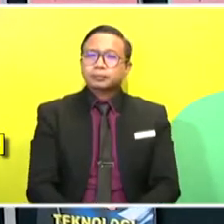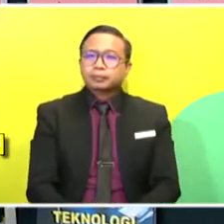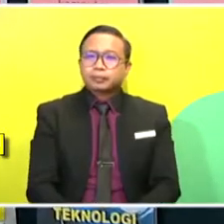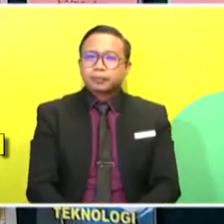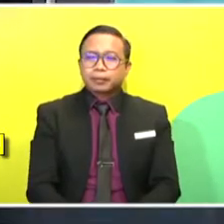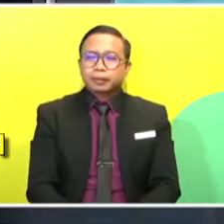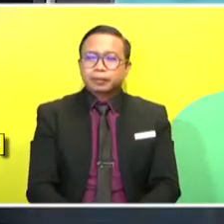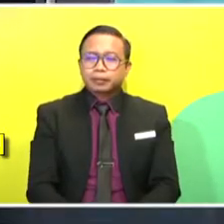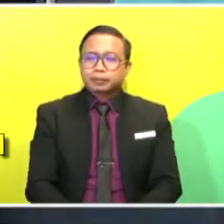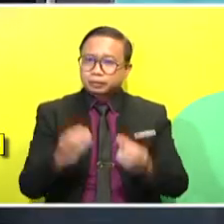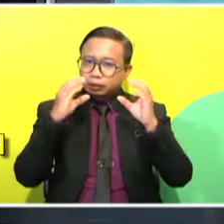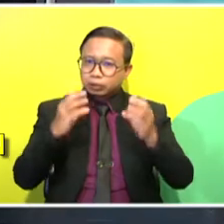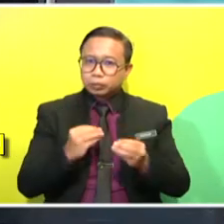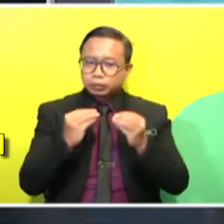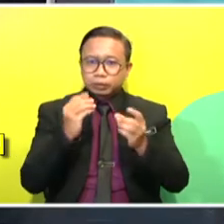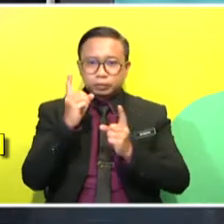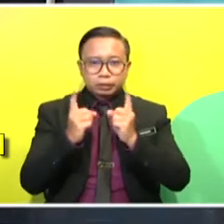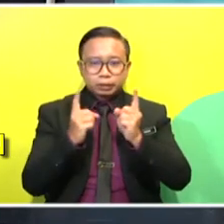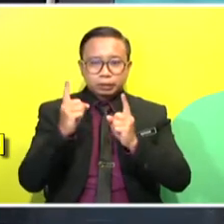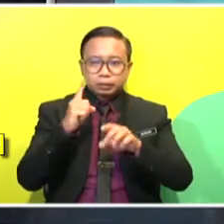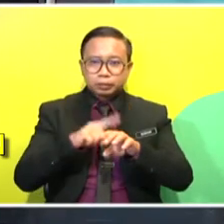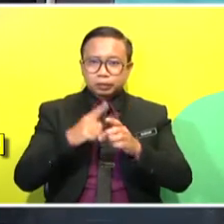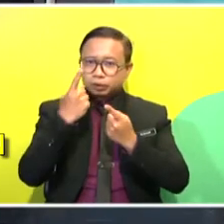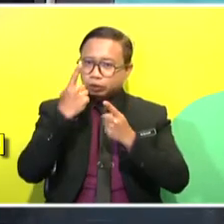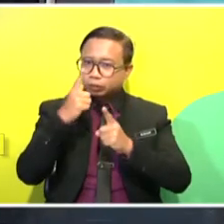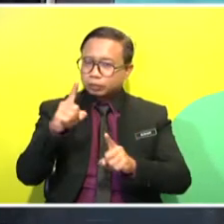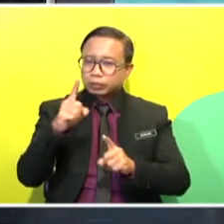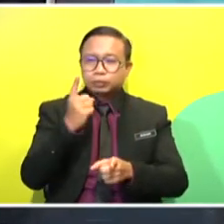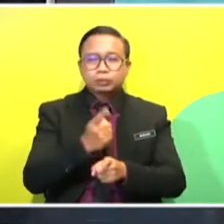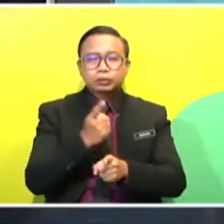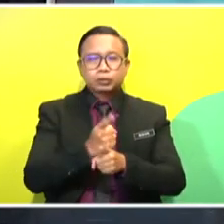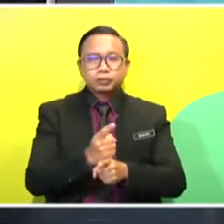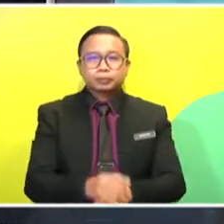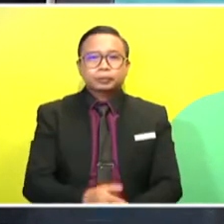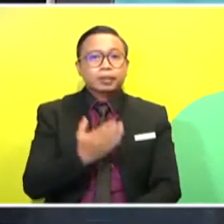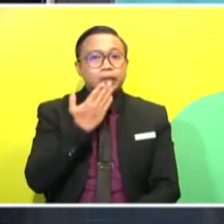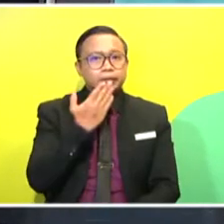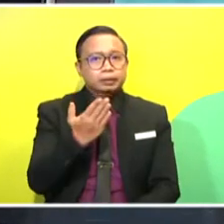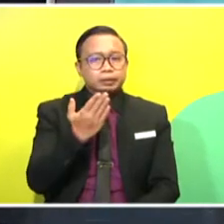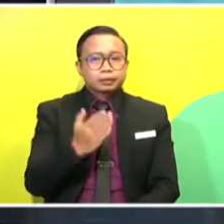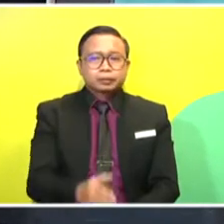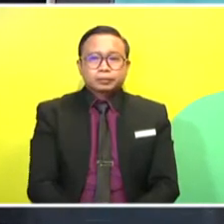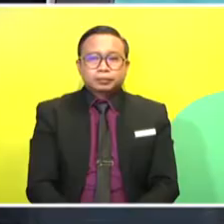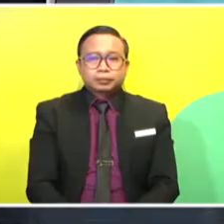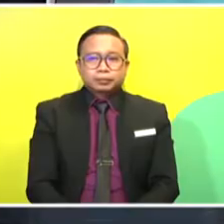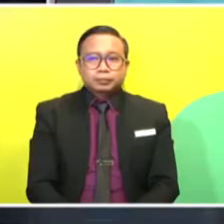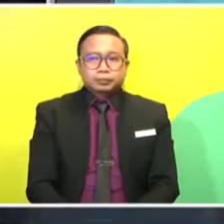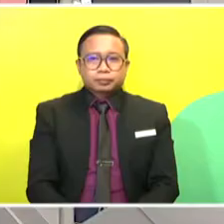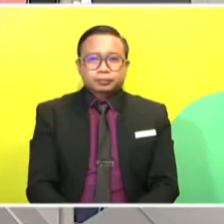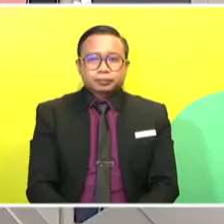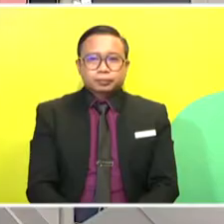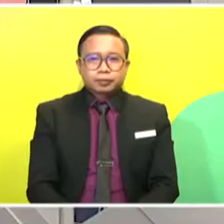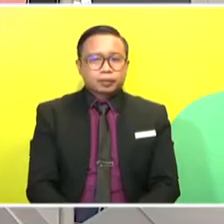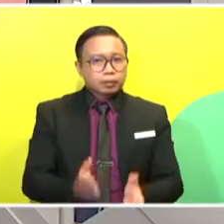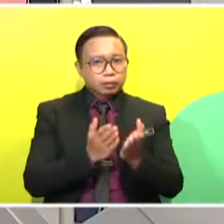Betul. Okey, cikgu berikan bintang atas jawapan yang betul. Terima kasih cikgu. Seterusnya, saya akan